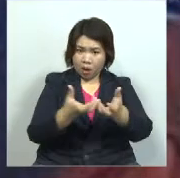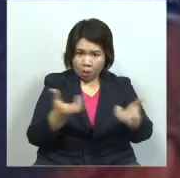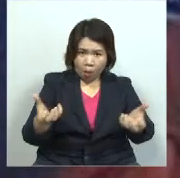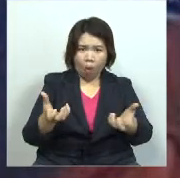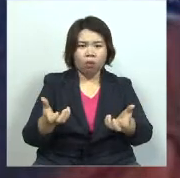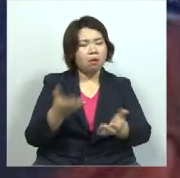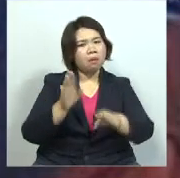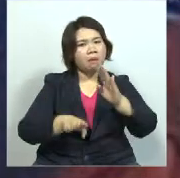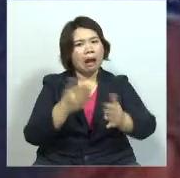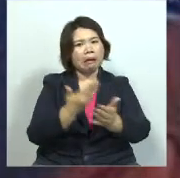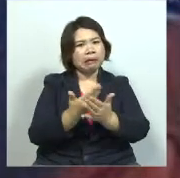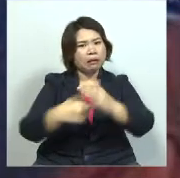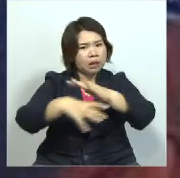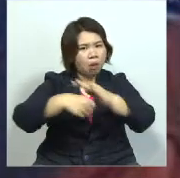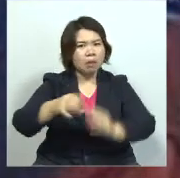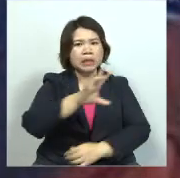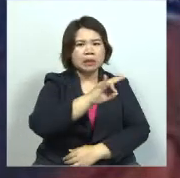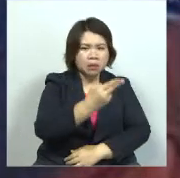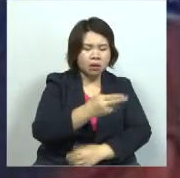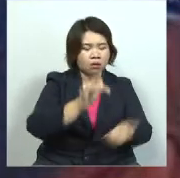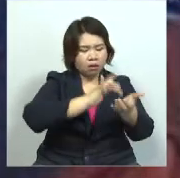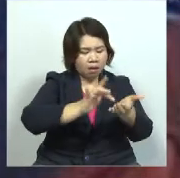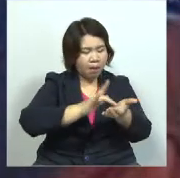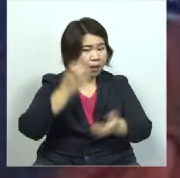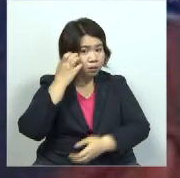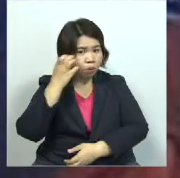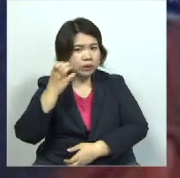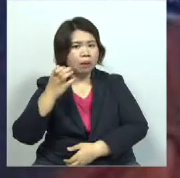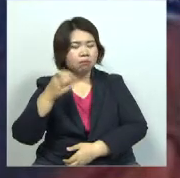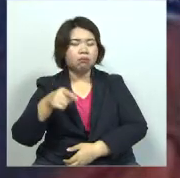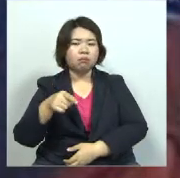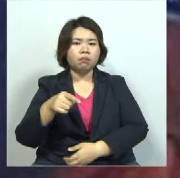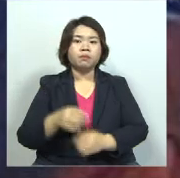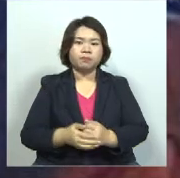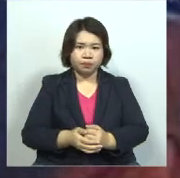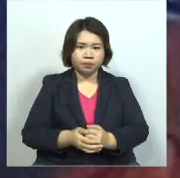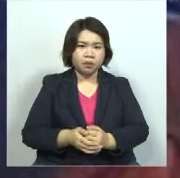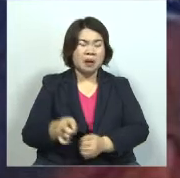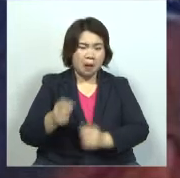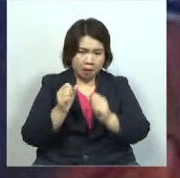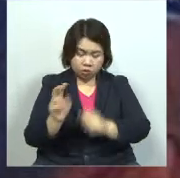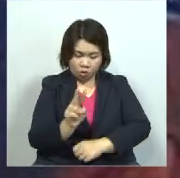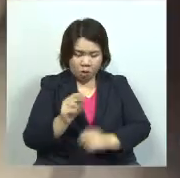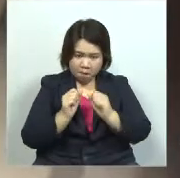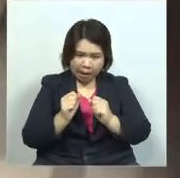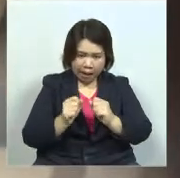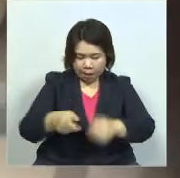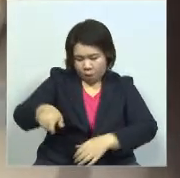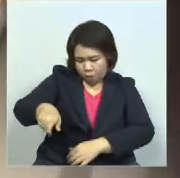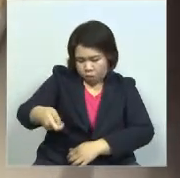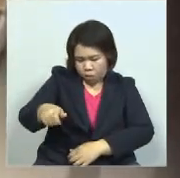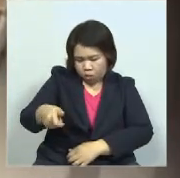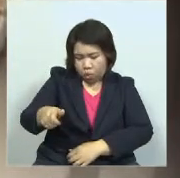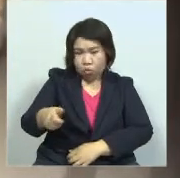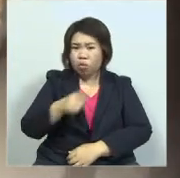ไป 70,000 กว่าบาทได้ iPad ได้โทรศัพท์มือถือนะคะคนร้ายพยายามงัดตู้เซฟที่เก็บไว้ในร้านหาก